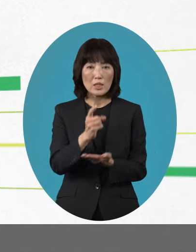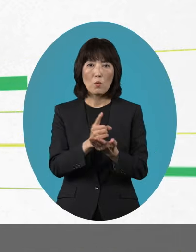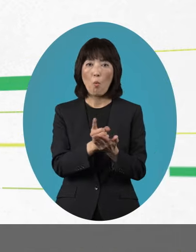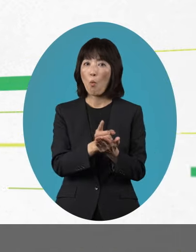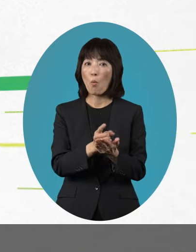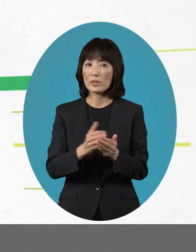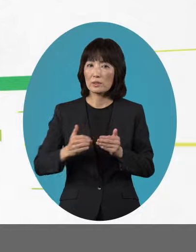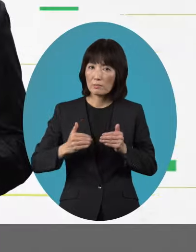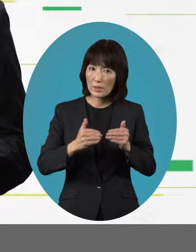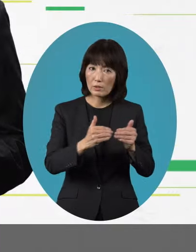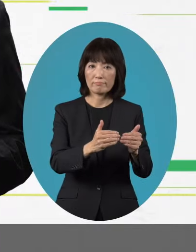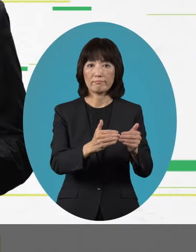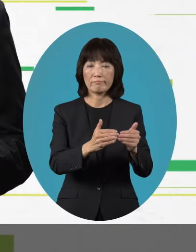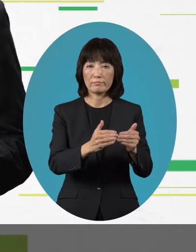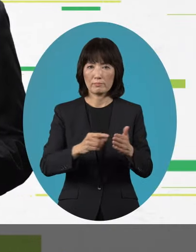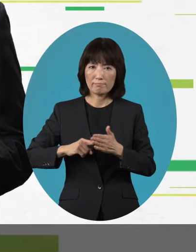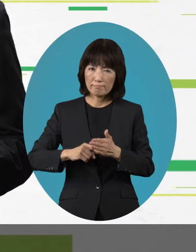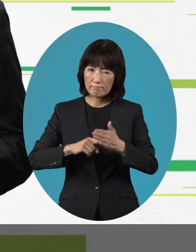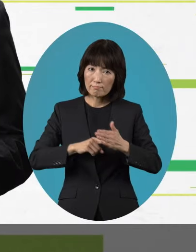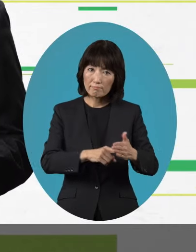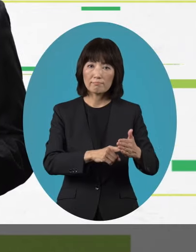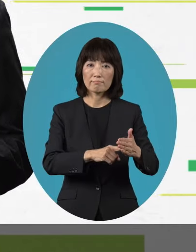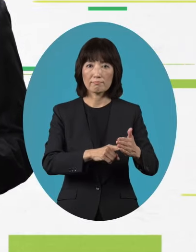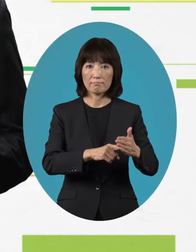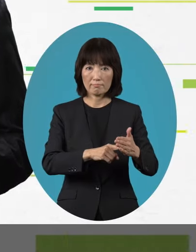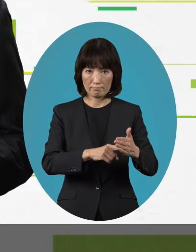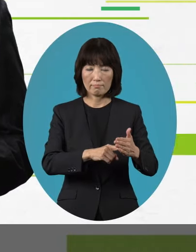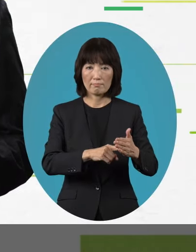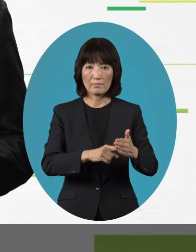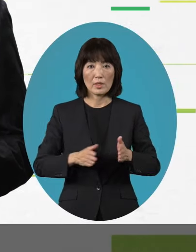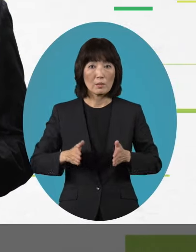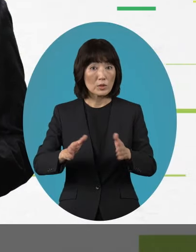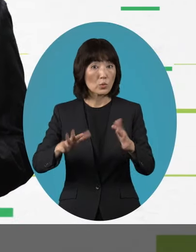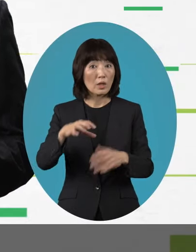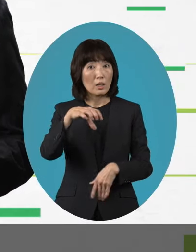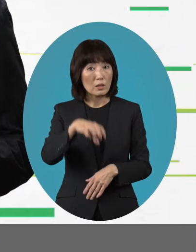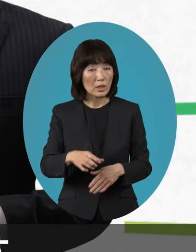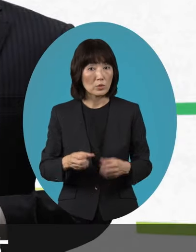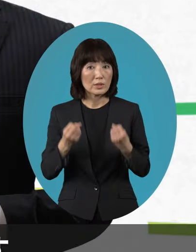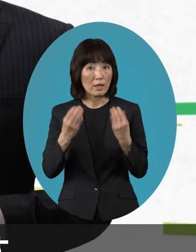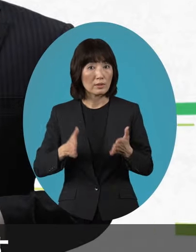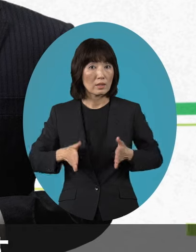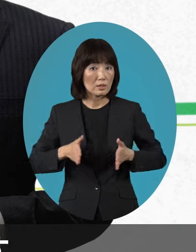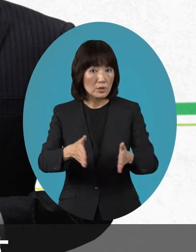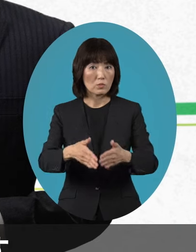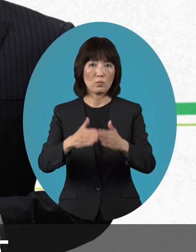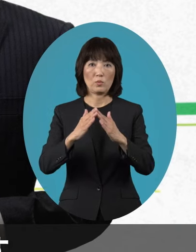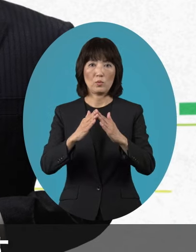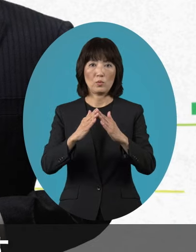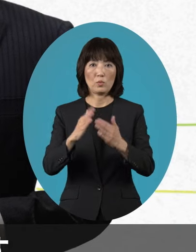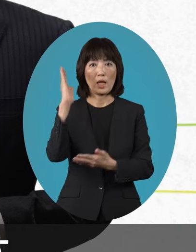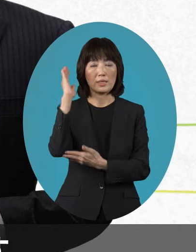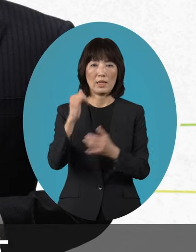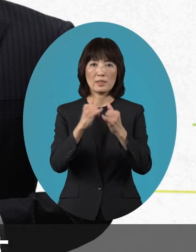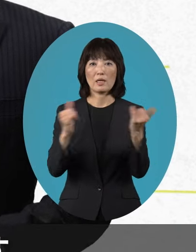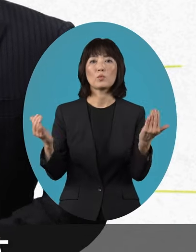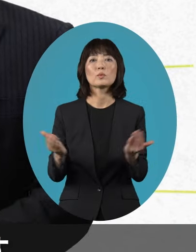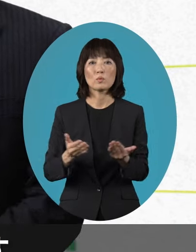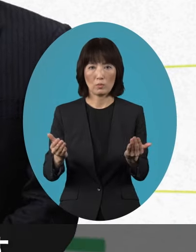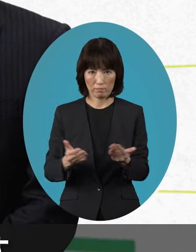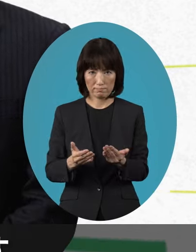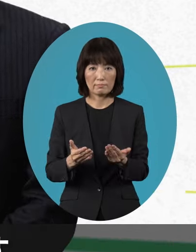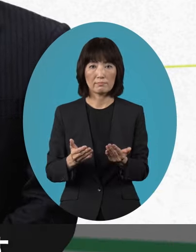向に進めていく、そのための努力は止めません。道のないところに道を作る、これこそが政治家の仕事だと考